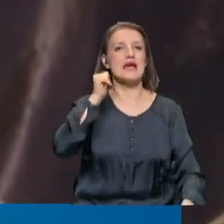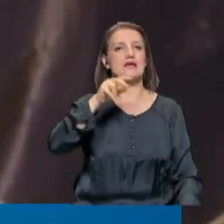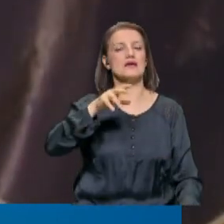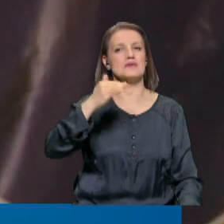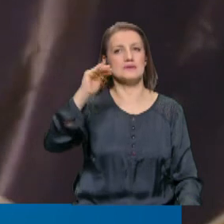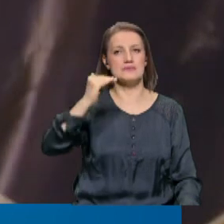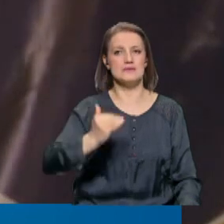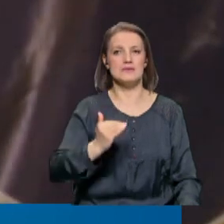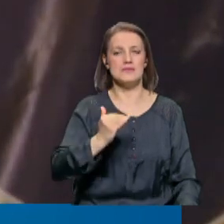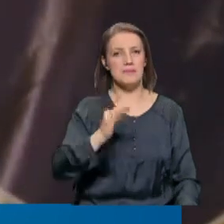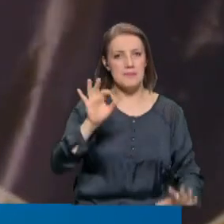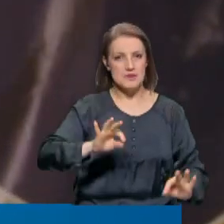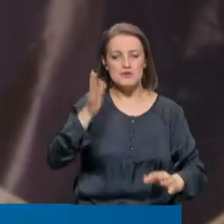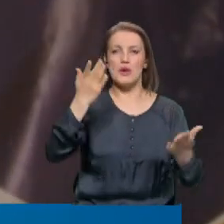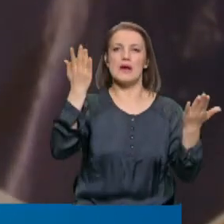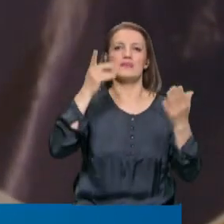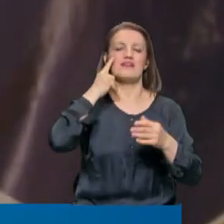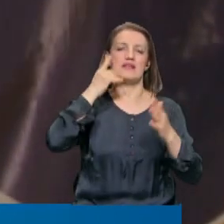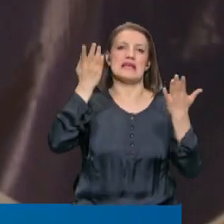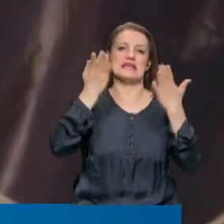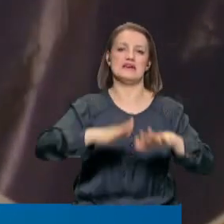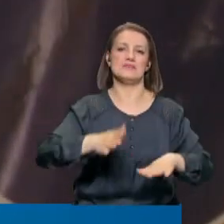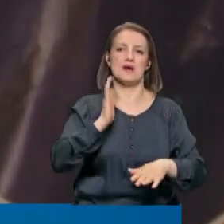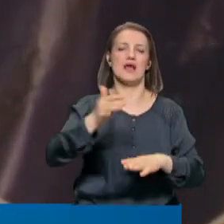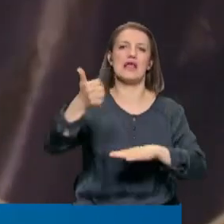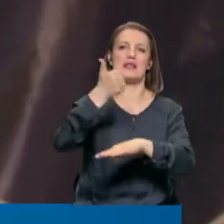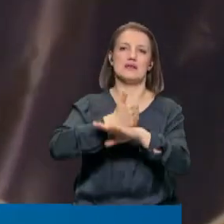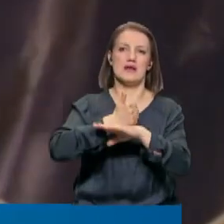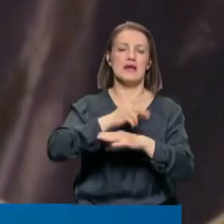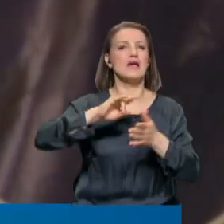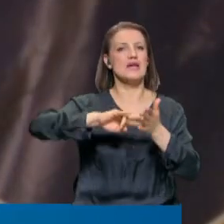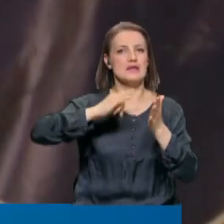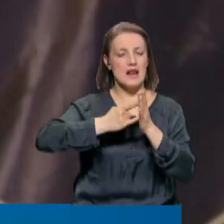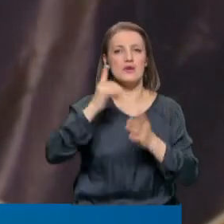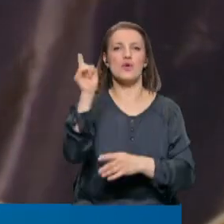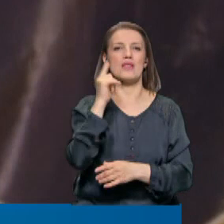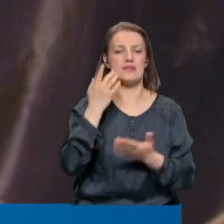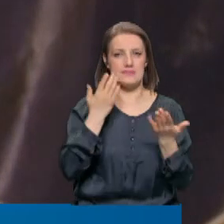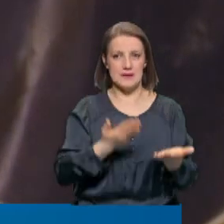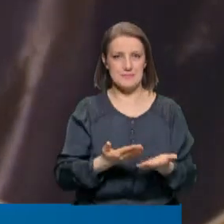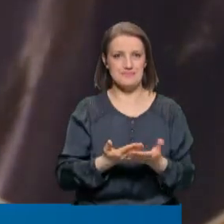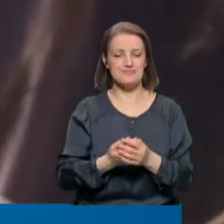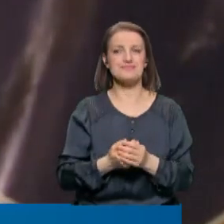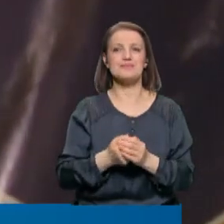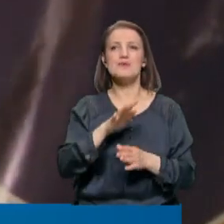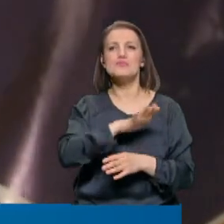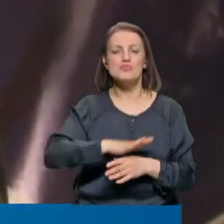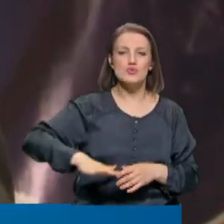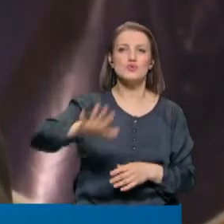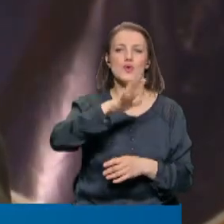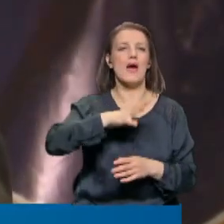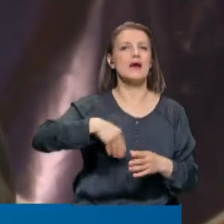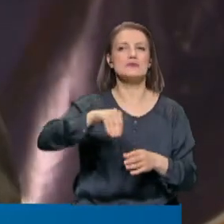başlar. Yıkıma kadar gider devletler, iktidarlar, idareler, yönetimler. Bütün her